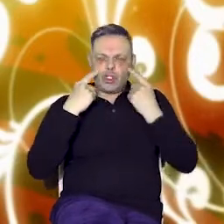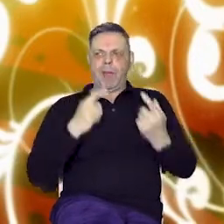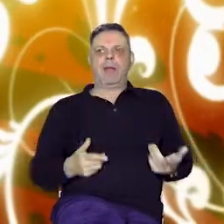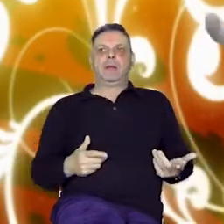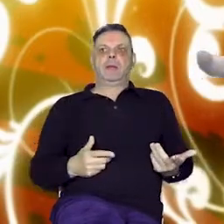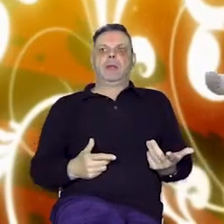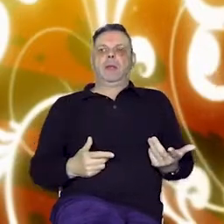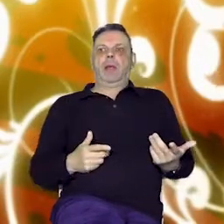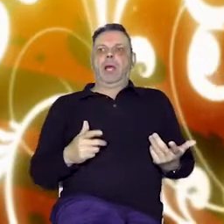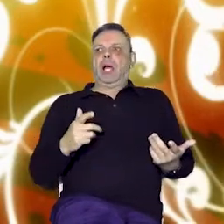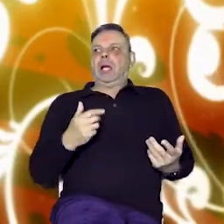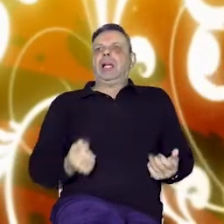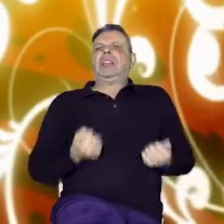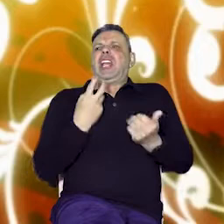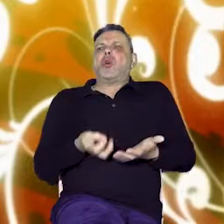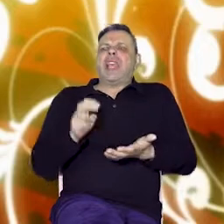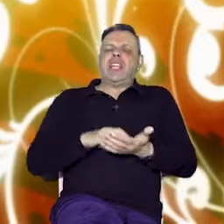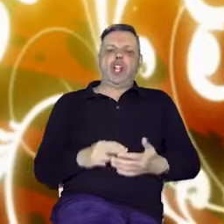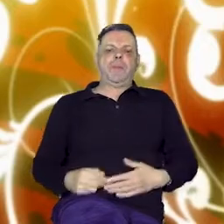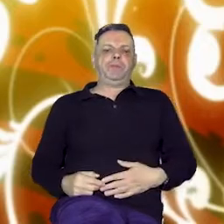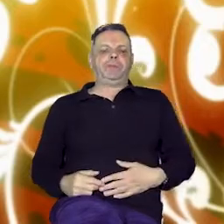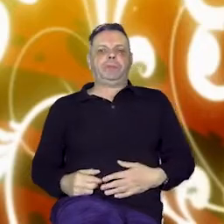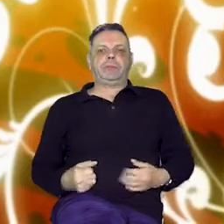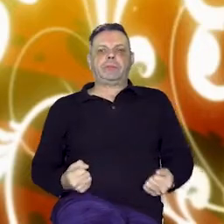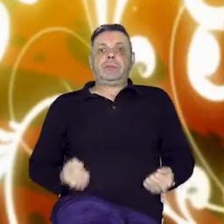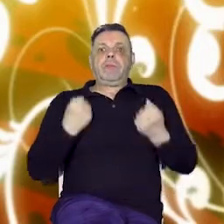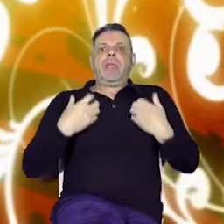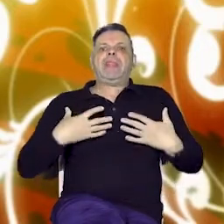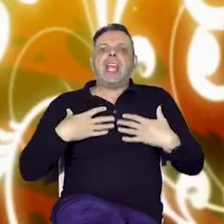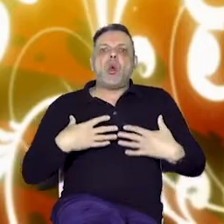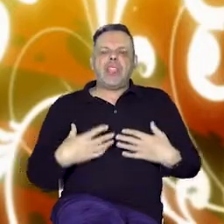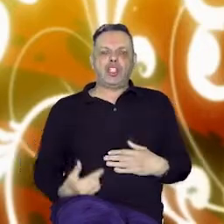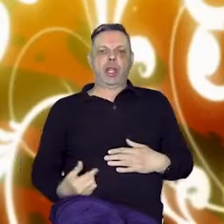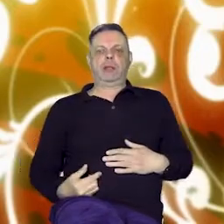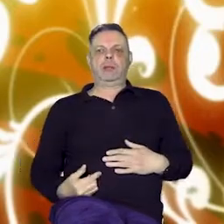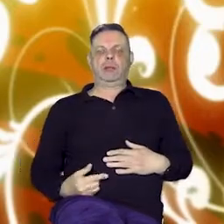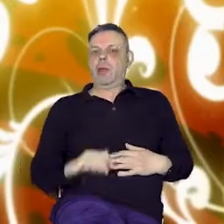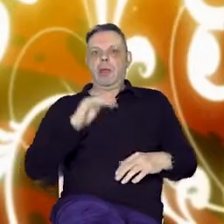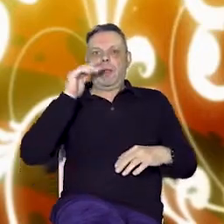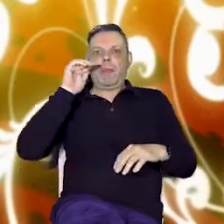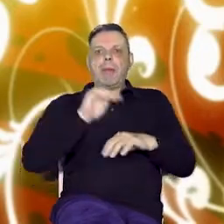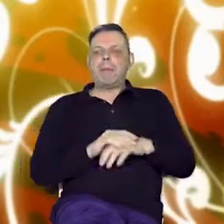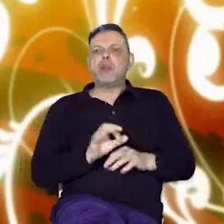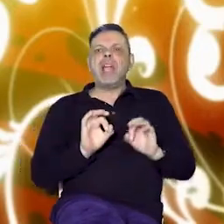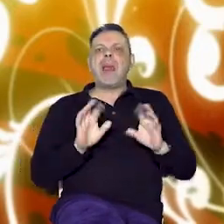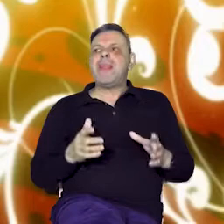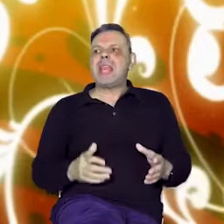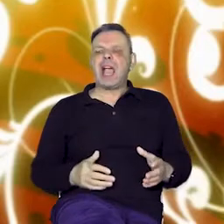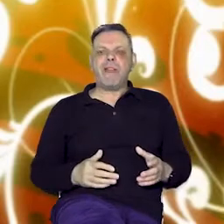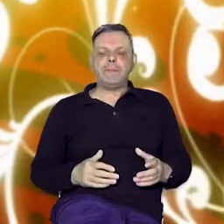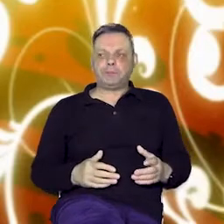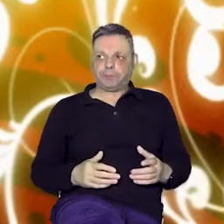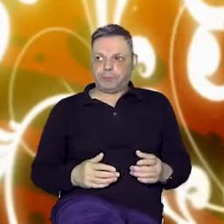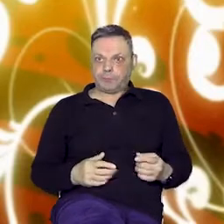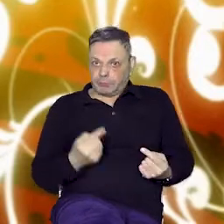njim, da se teško diže, da teško diše. Znači, ne prepoznaje nikakve one radikalne simptome